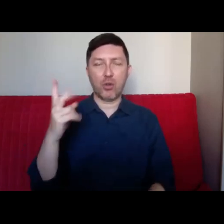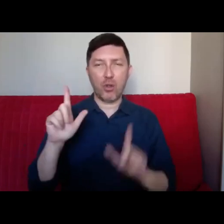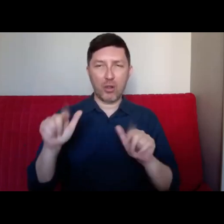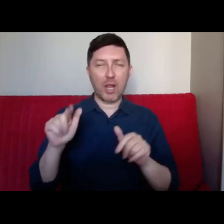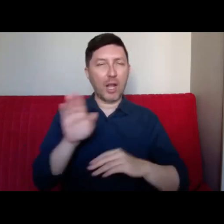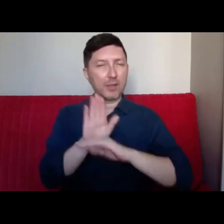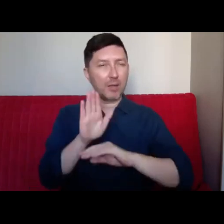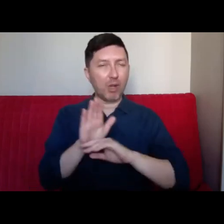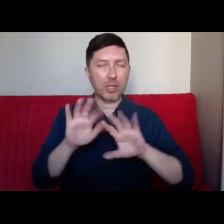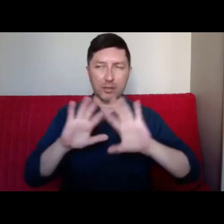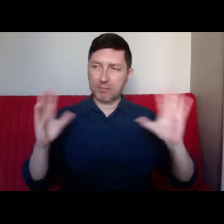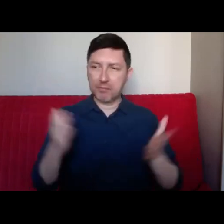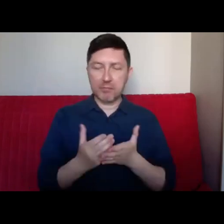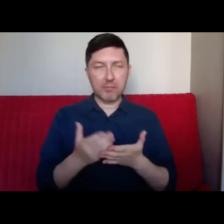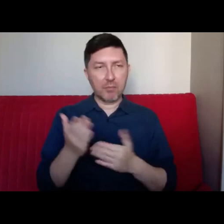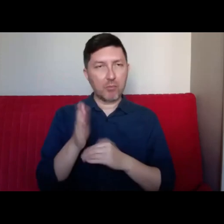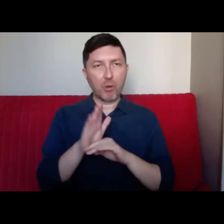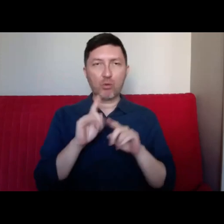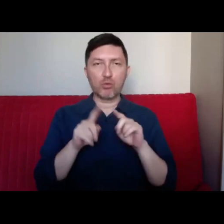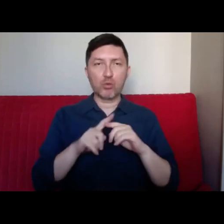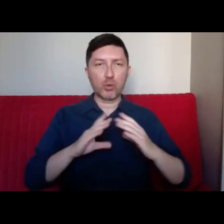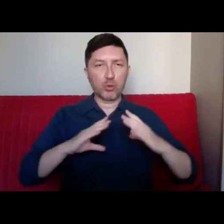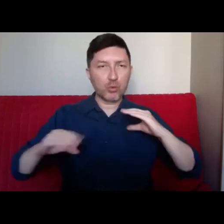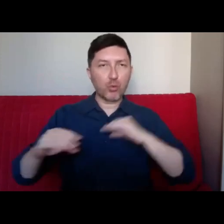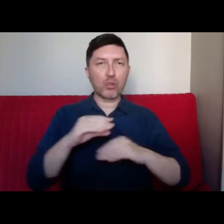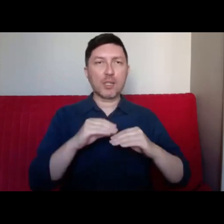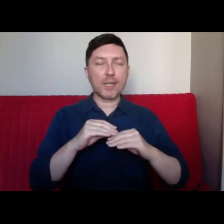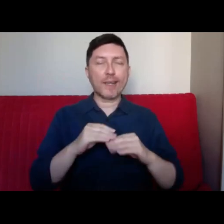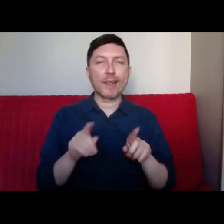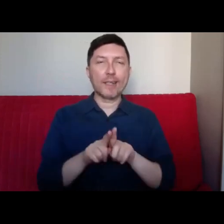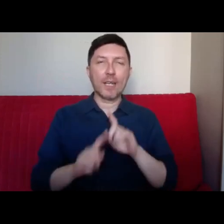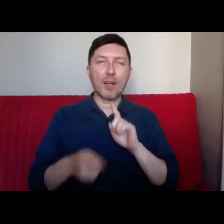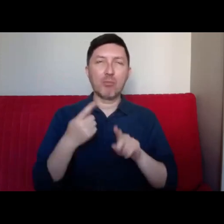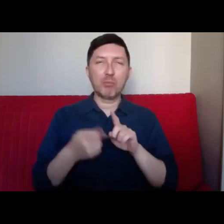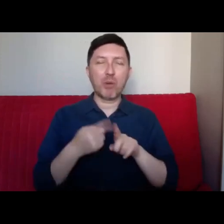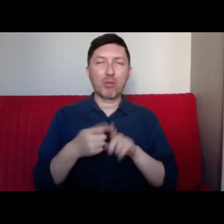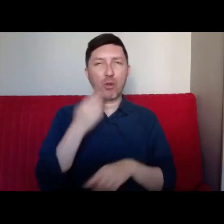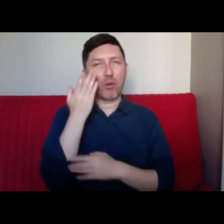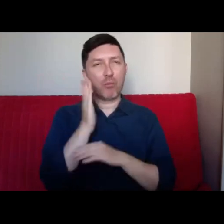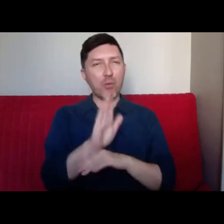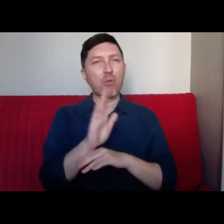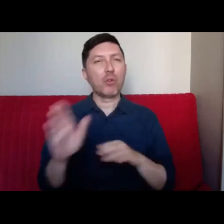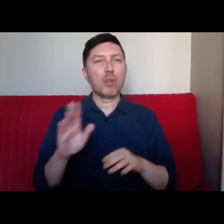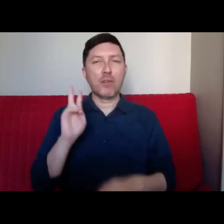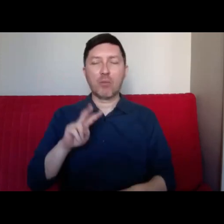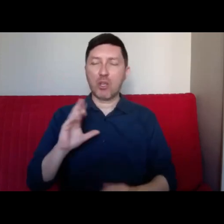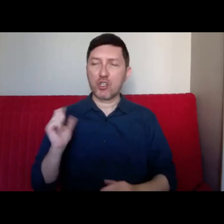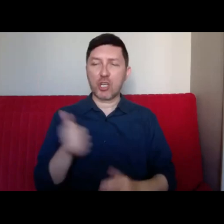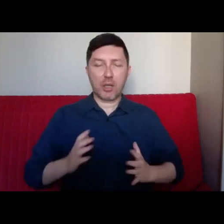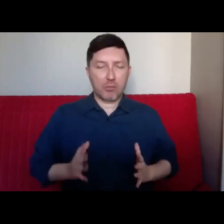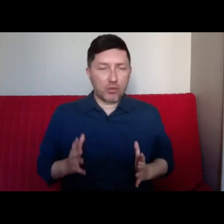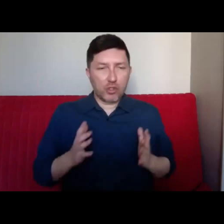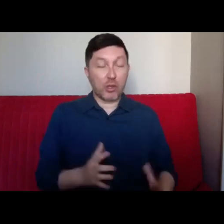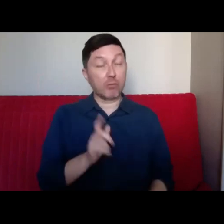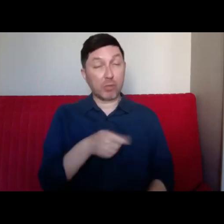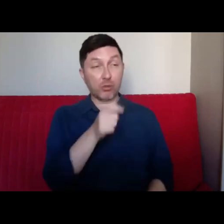côté pratique des témoignages et puis l'importance de l'implication des parties prenantes, bien sûr des personnes handicapées,